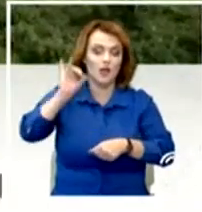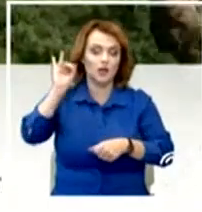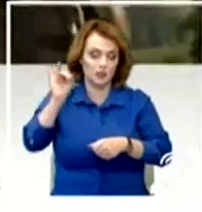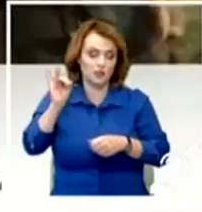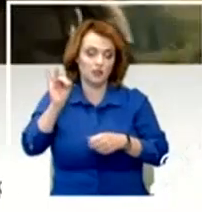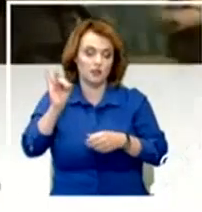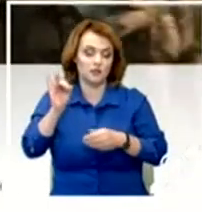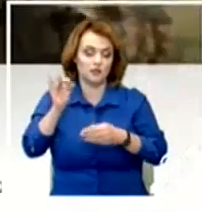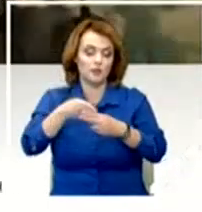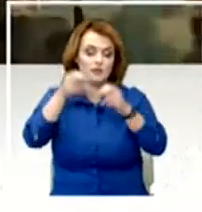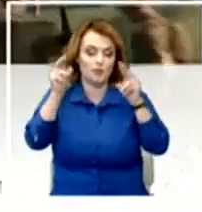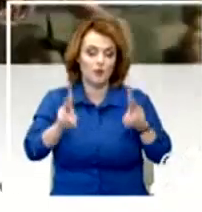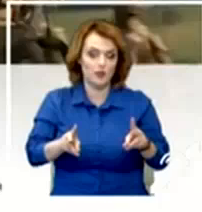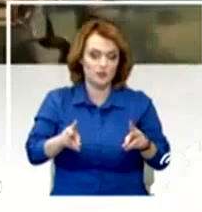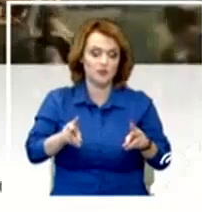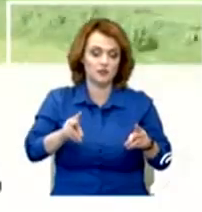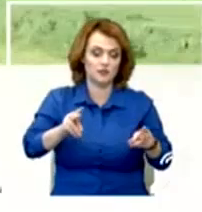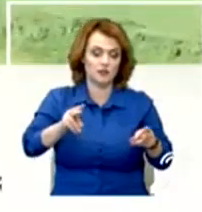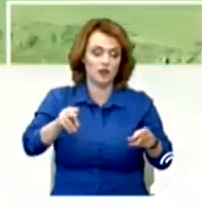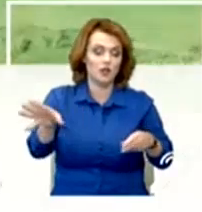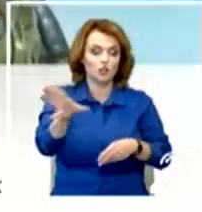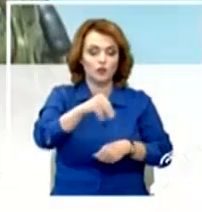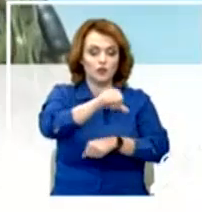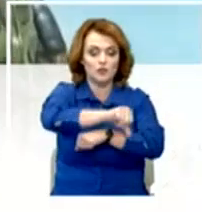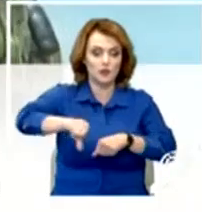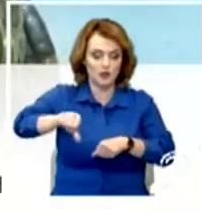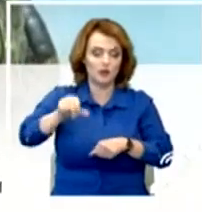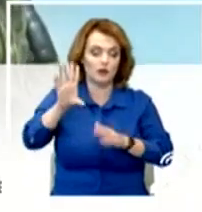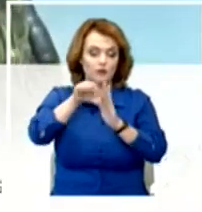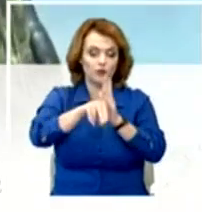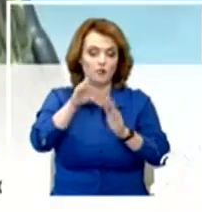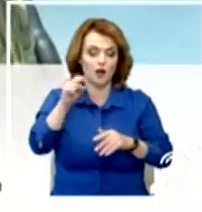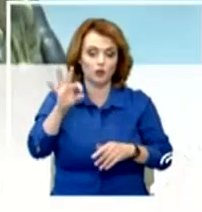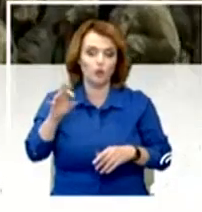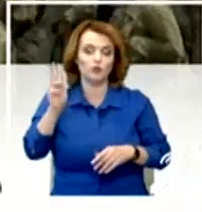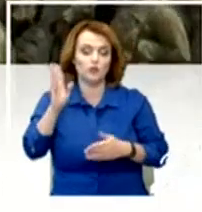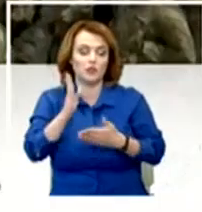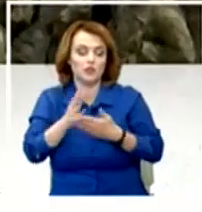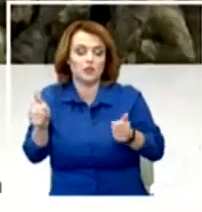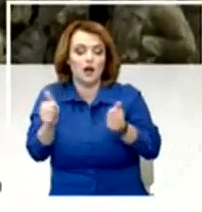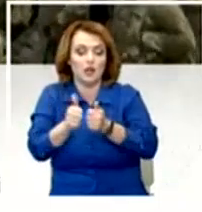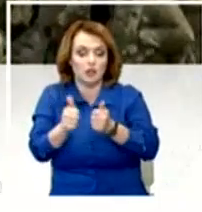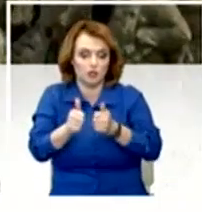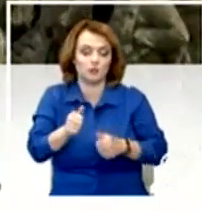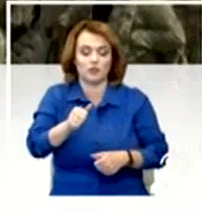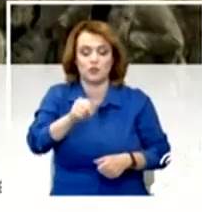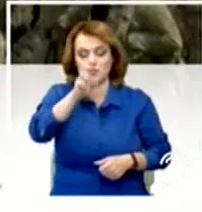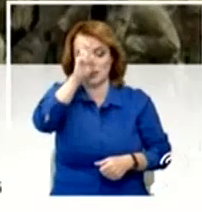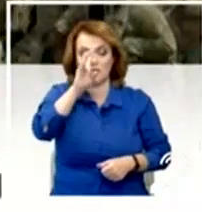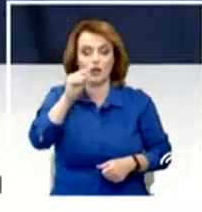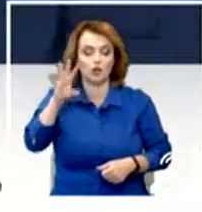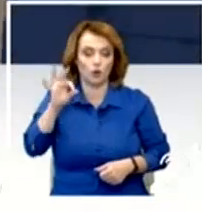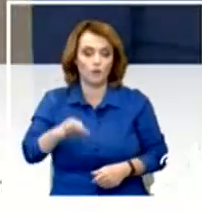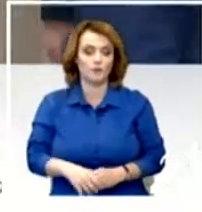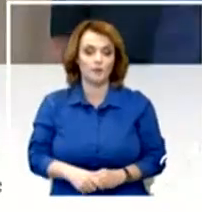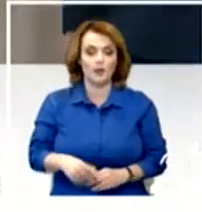cadrul NATO și îndeplinirea obiectivelor de consolidare a securității pe flancul estic, în special în regiunea Mării Negre. Amintim că în